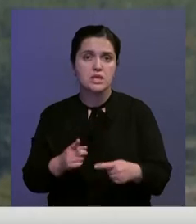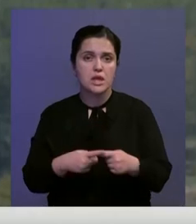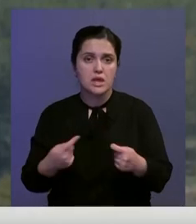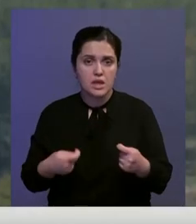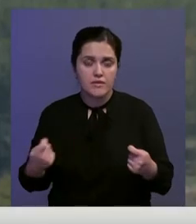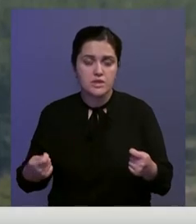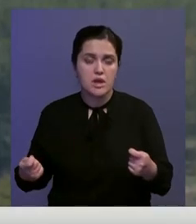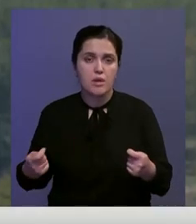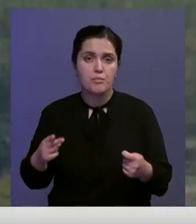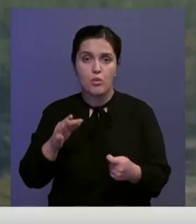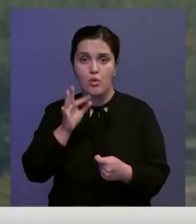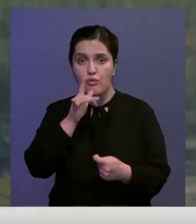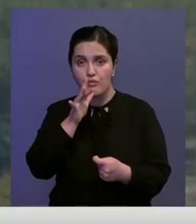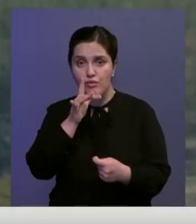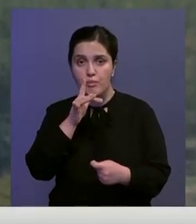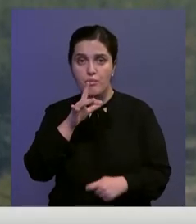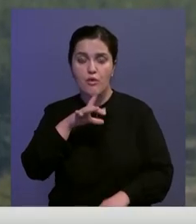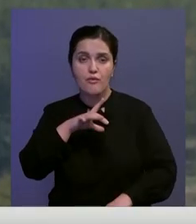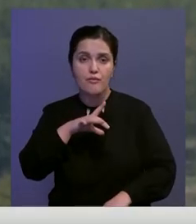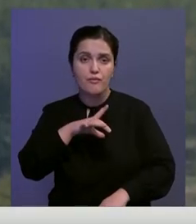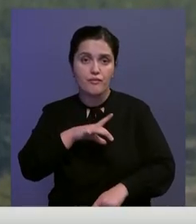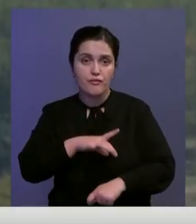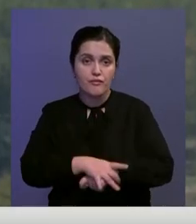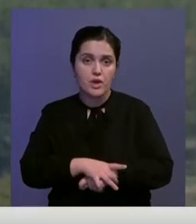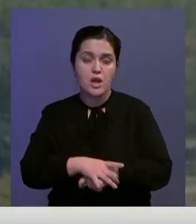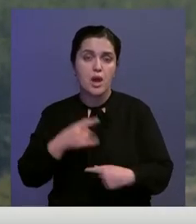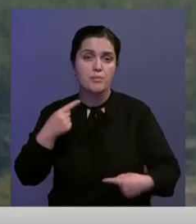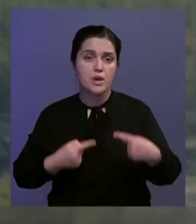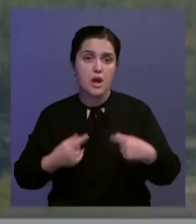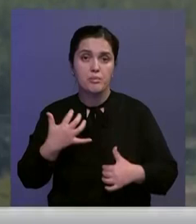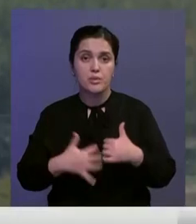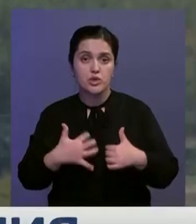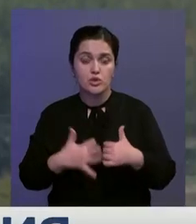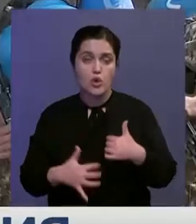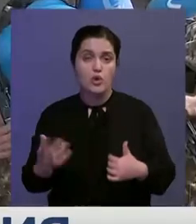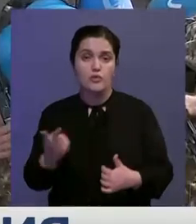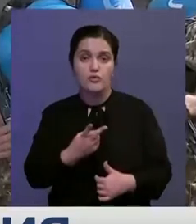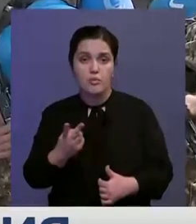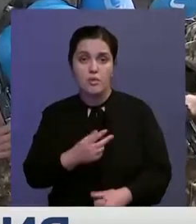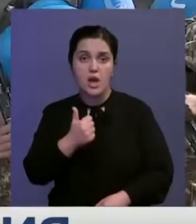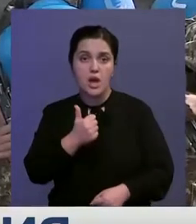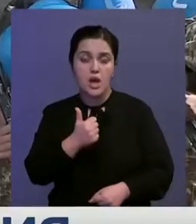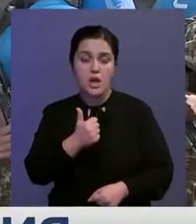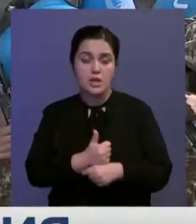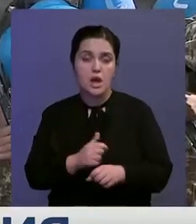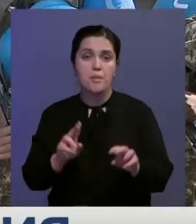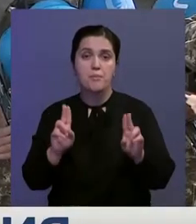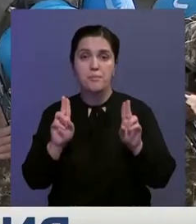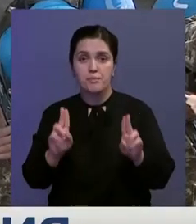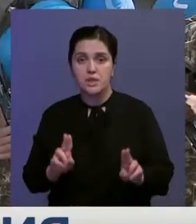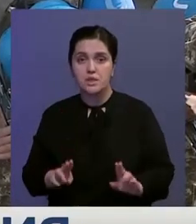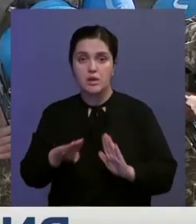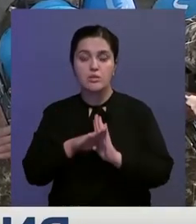по времени, выявили фундаментальное противоречие между двумя основными принципами